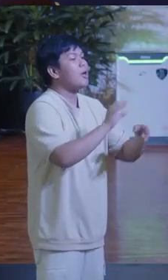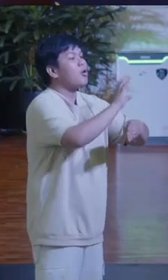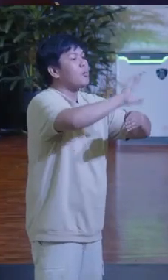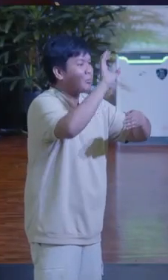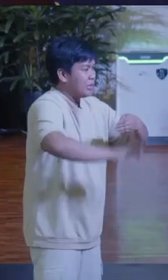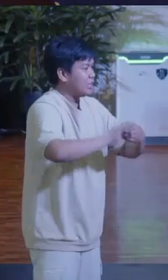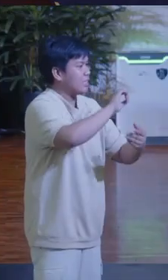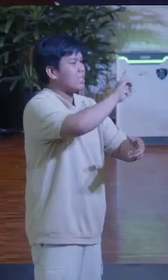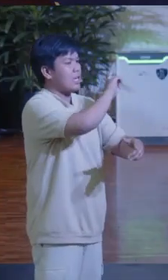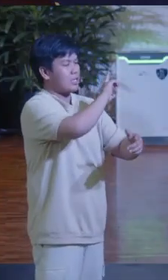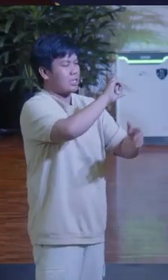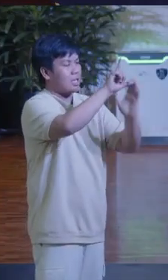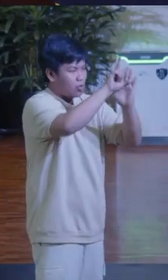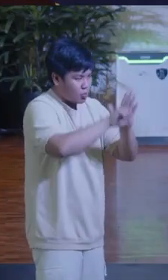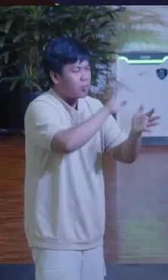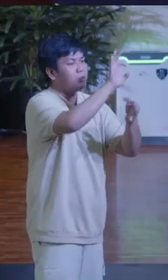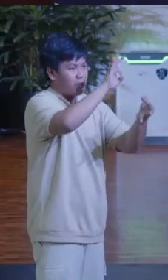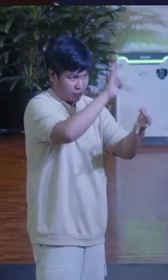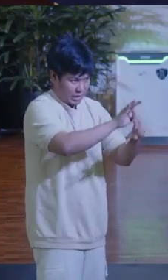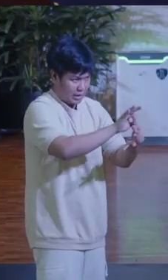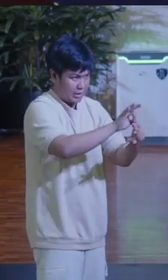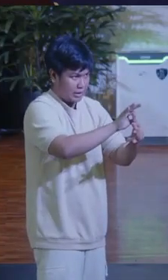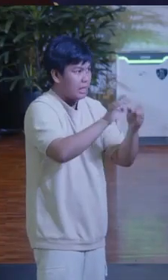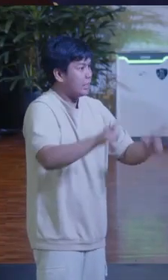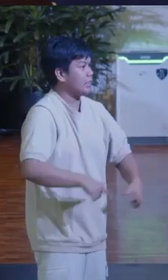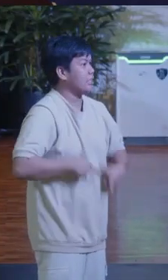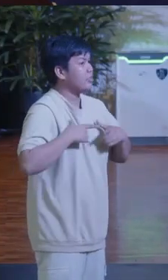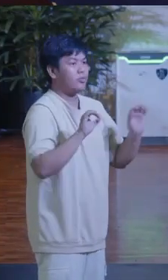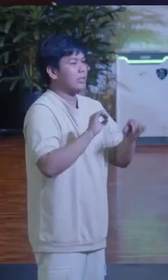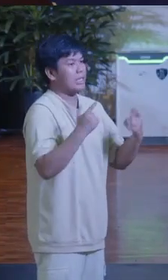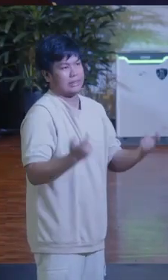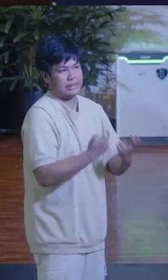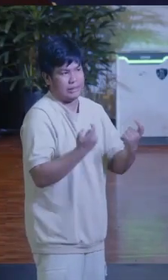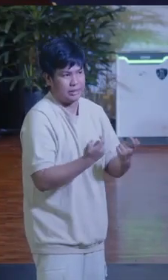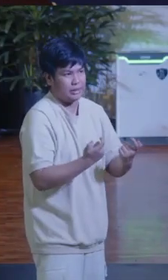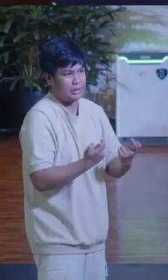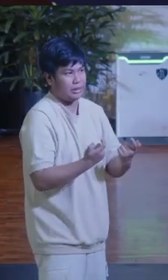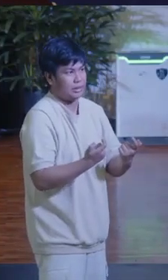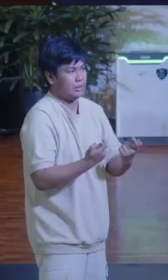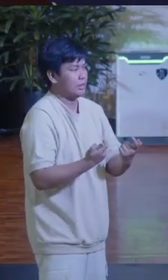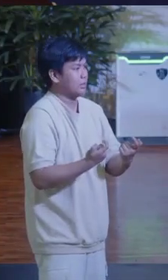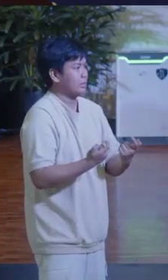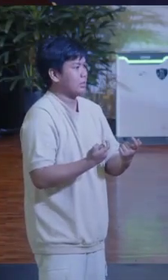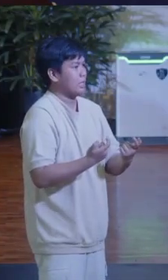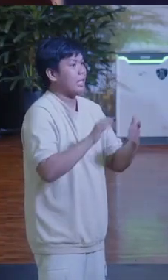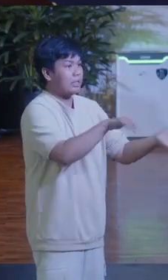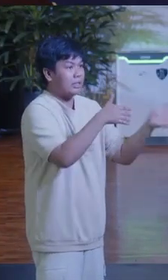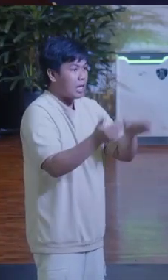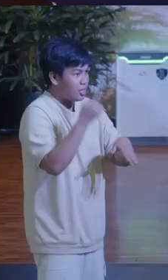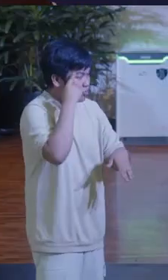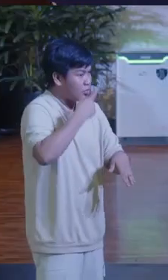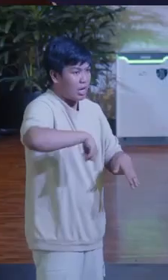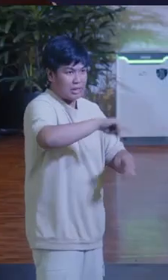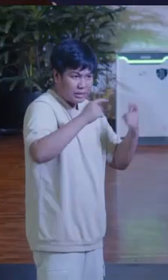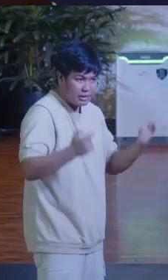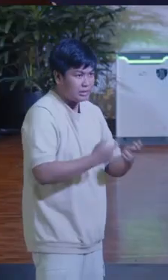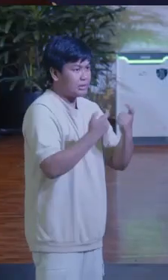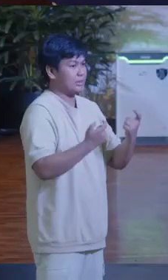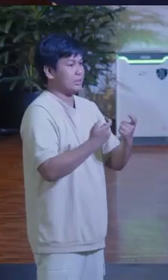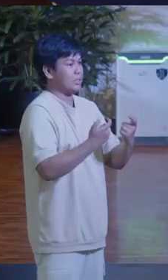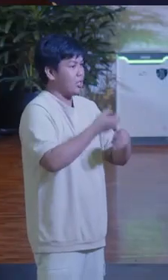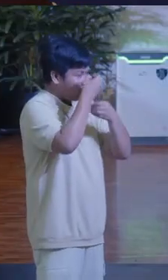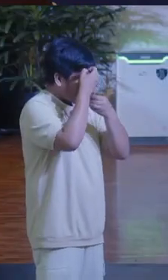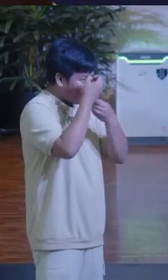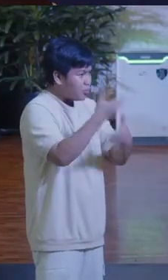utang. At ganyan ang ginawa ni Jesus para sa atin. Siya ay nabuhay na walang sala, sinunod lahat ang